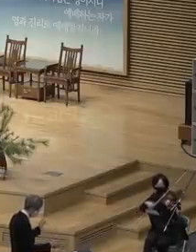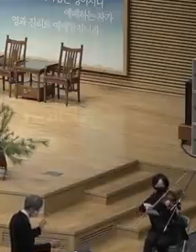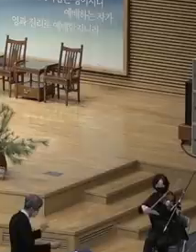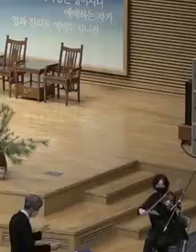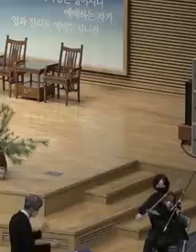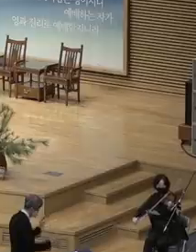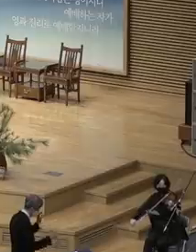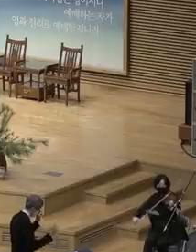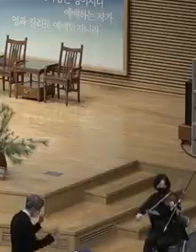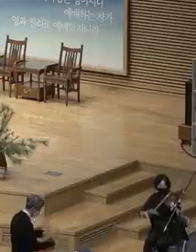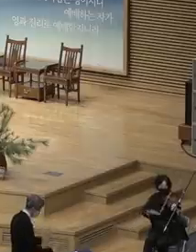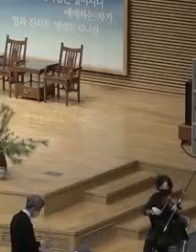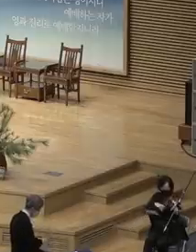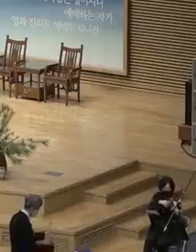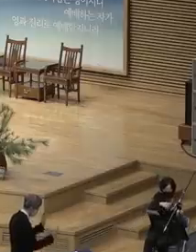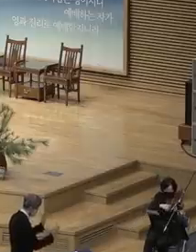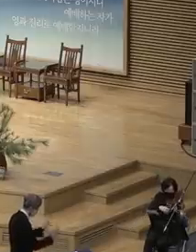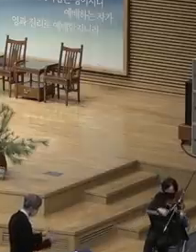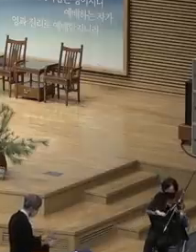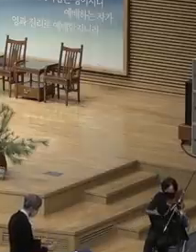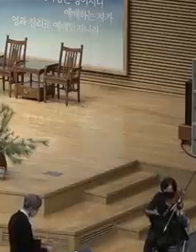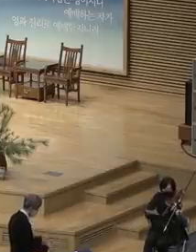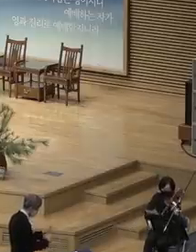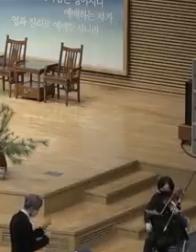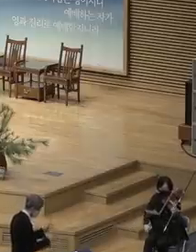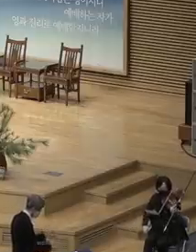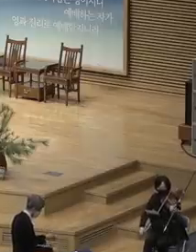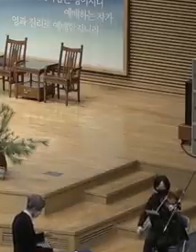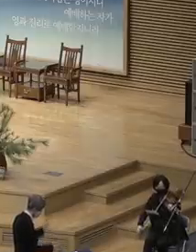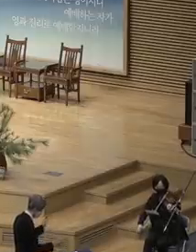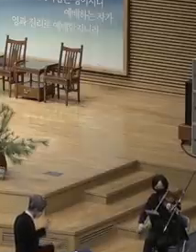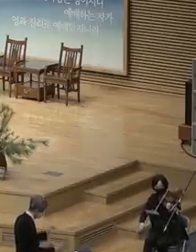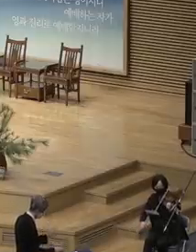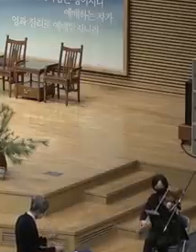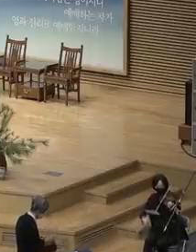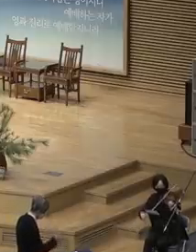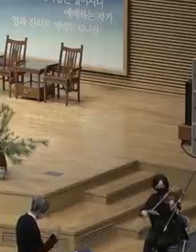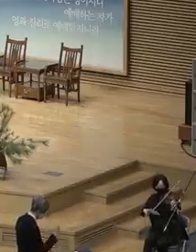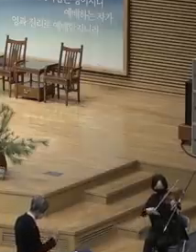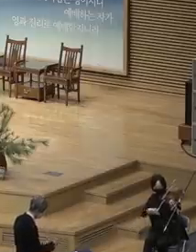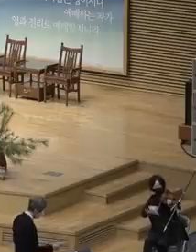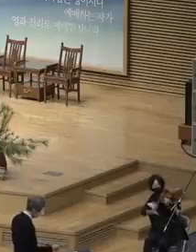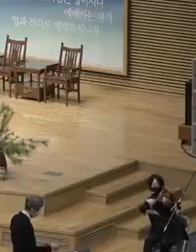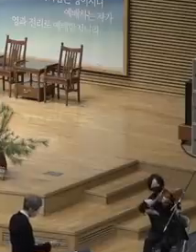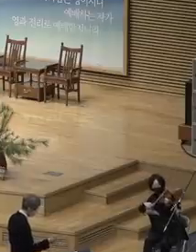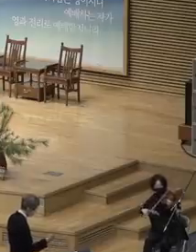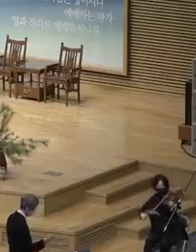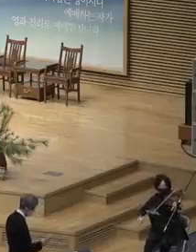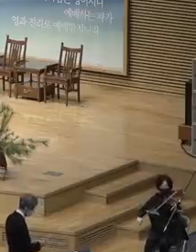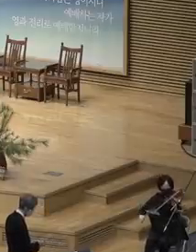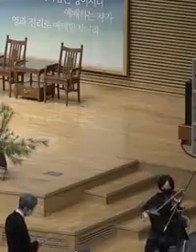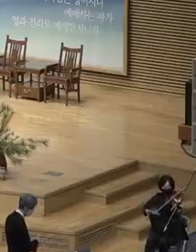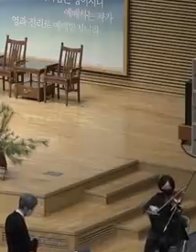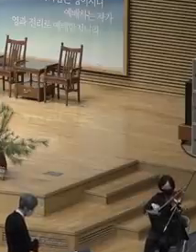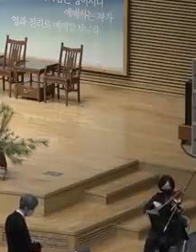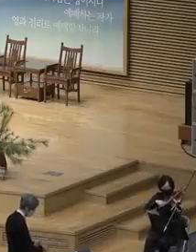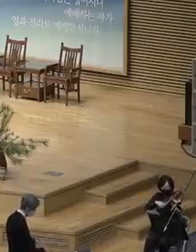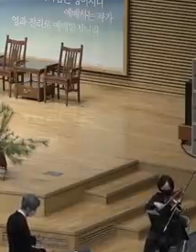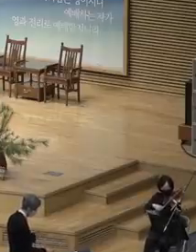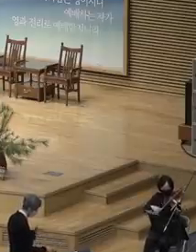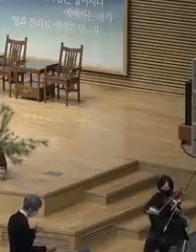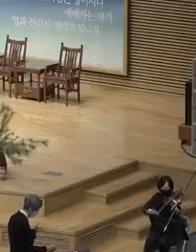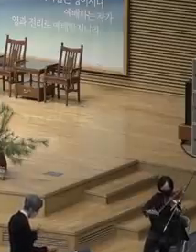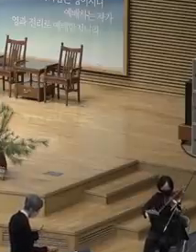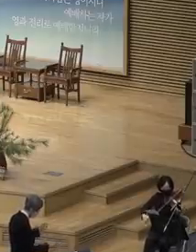우리의 삶에 하나님의 역사를 보여주셔서 오늘도 사랑하는 성도 하나님 새해 첫 주일